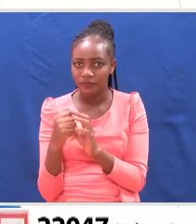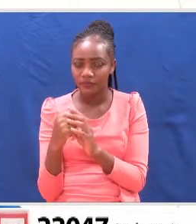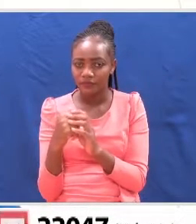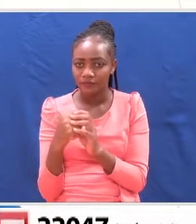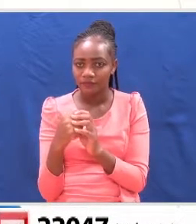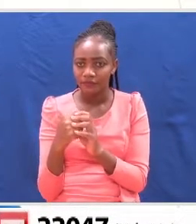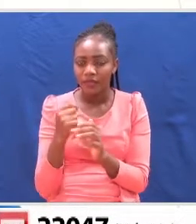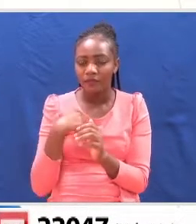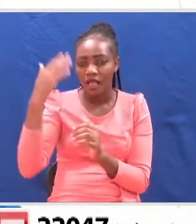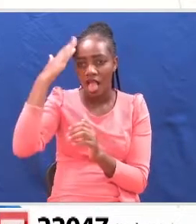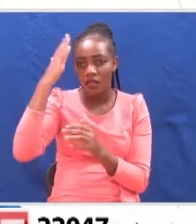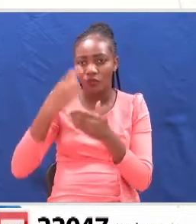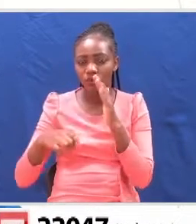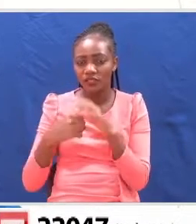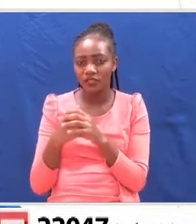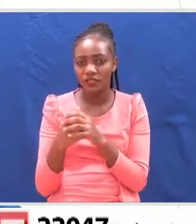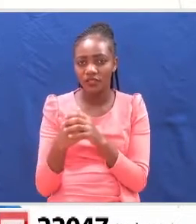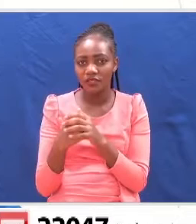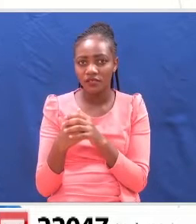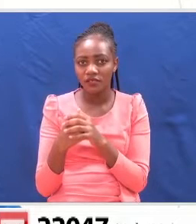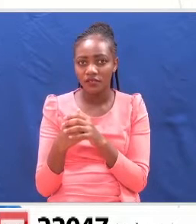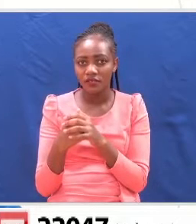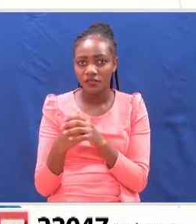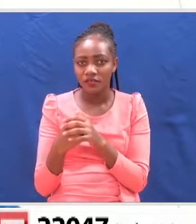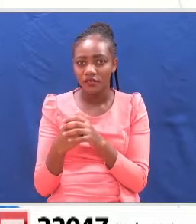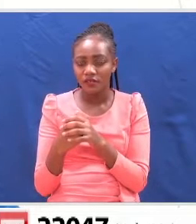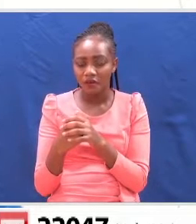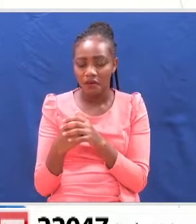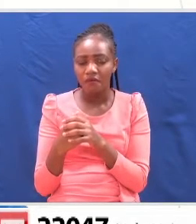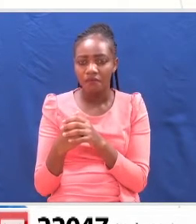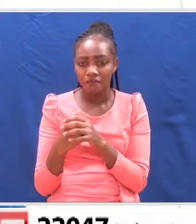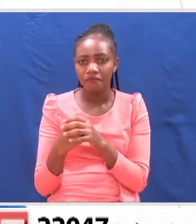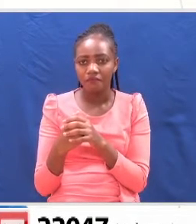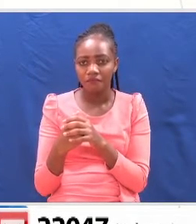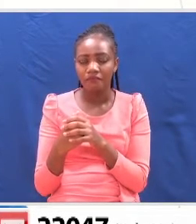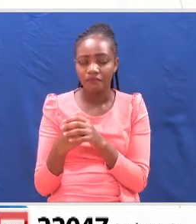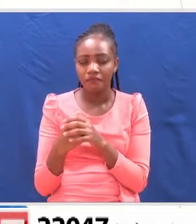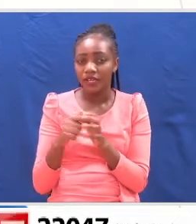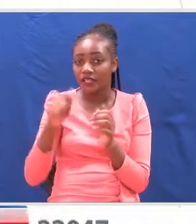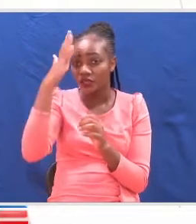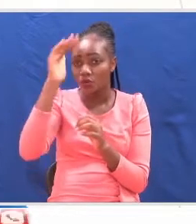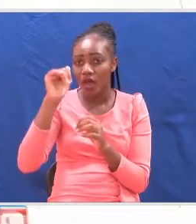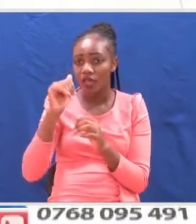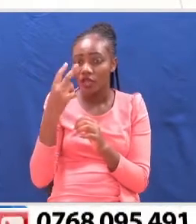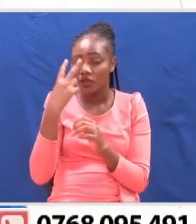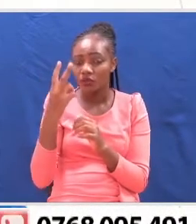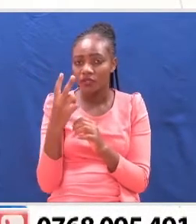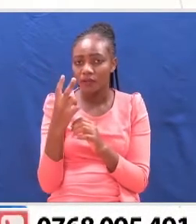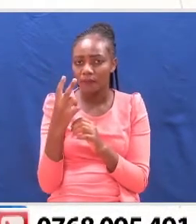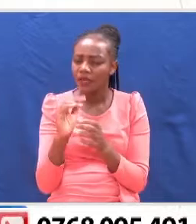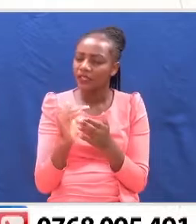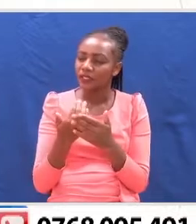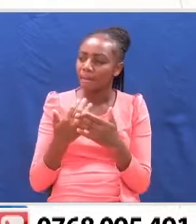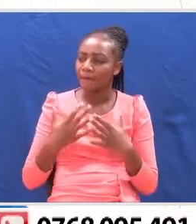maoni vile mimi najua iliwekwa out of proportion, because ndio sababu unapata kwamba kuna unajua saa zingine